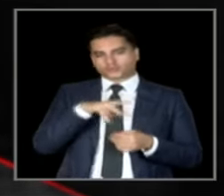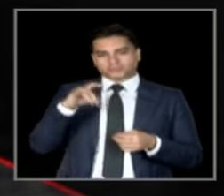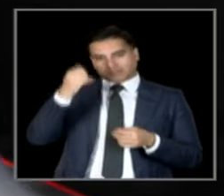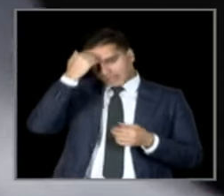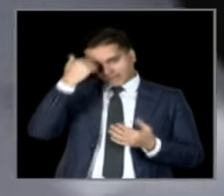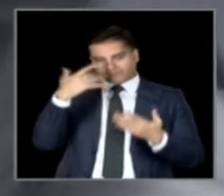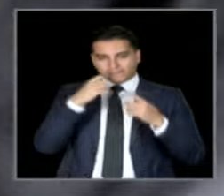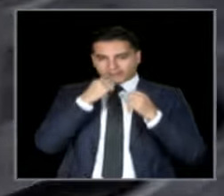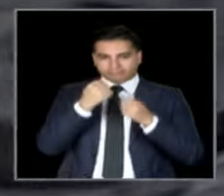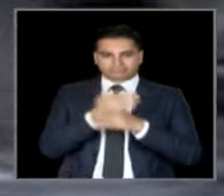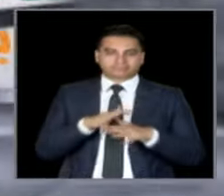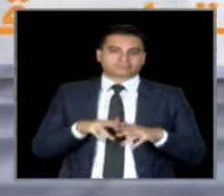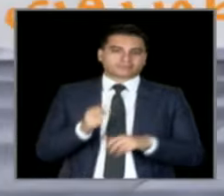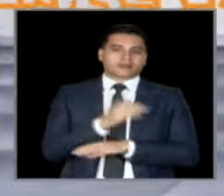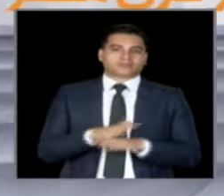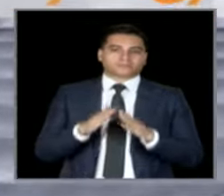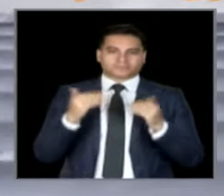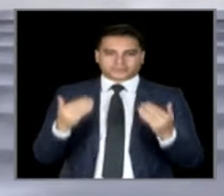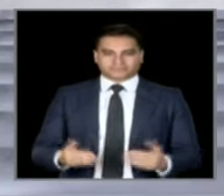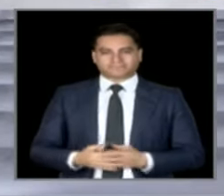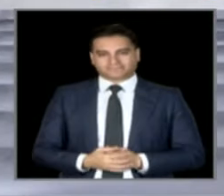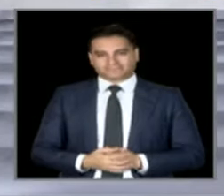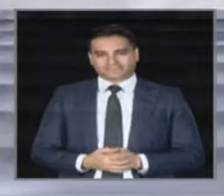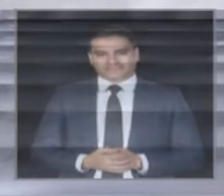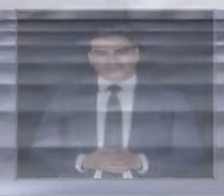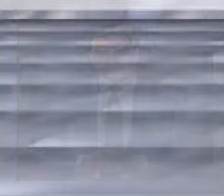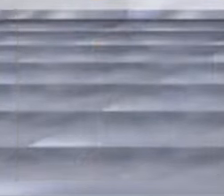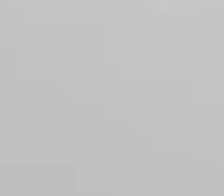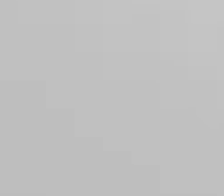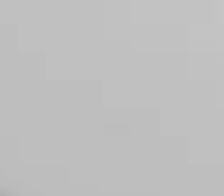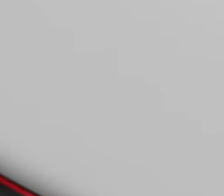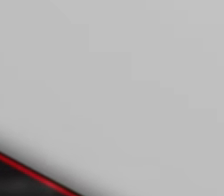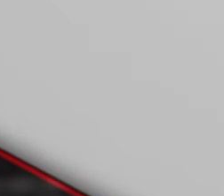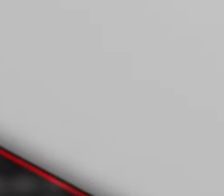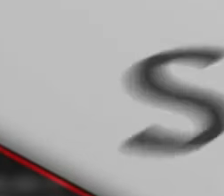1,850,000 جنيه في خزنة البنك الأهلي لتطوير الكرة المصرية.